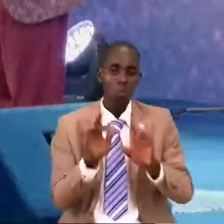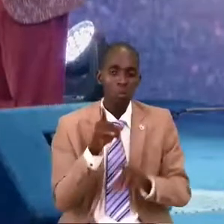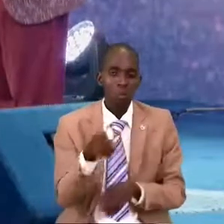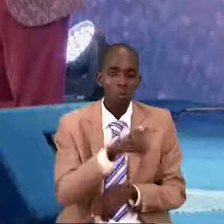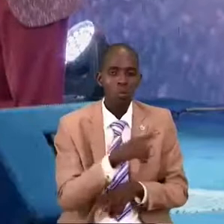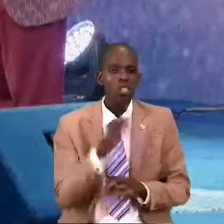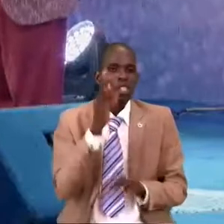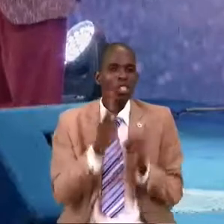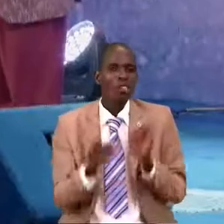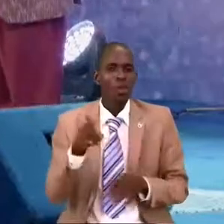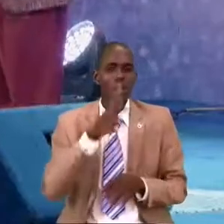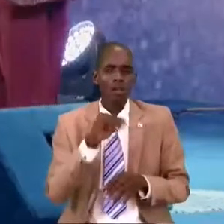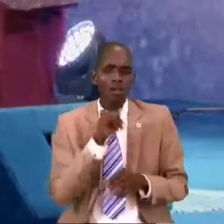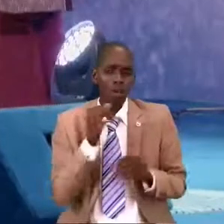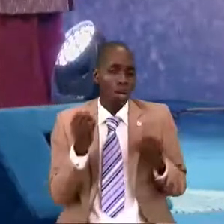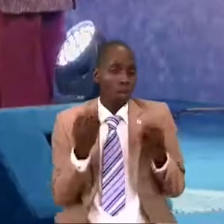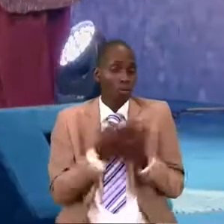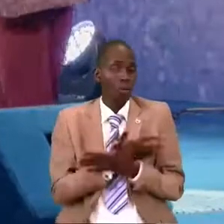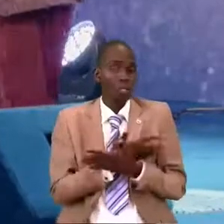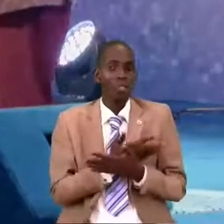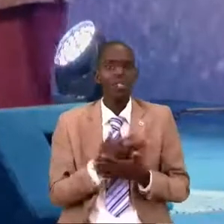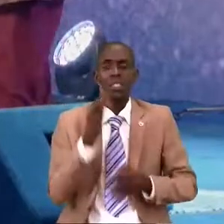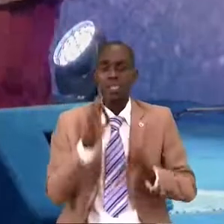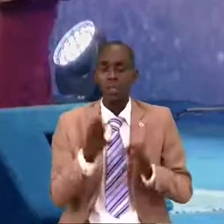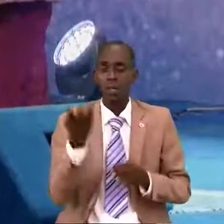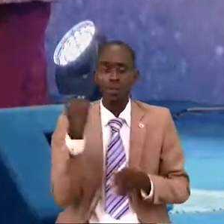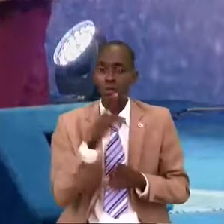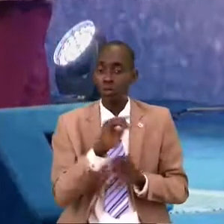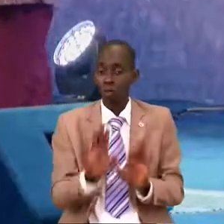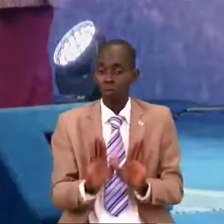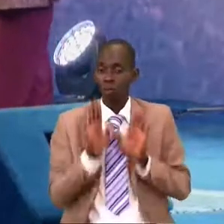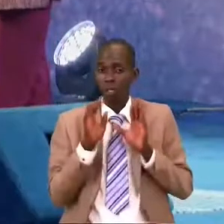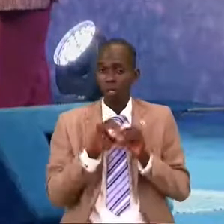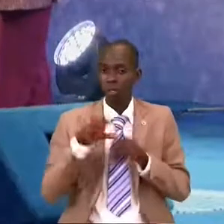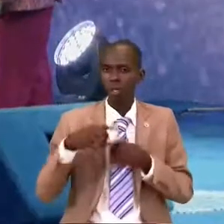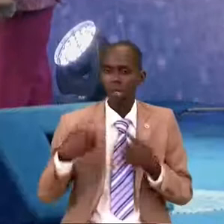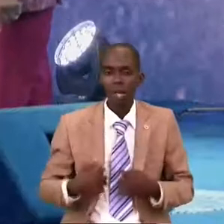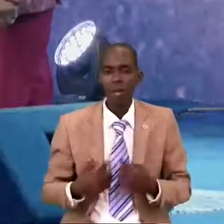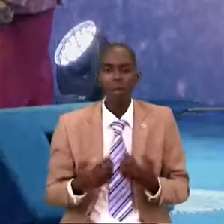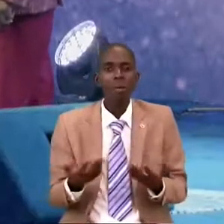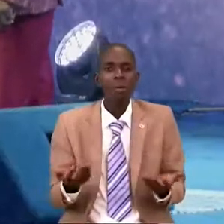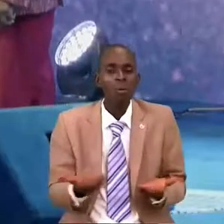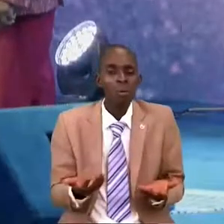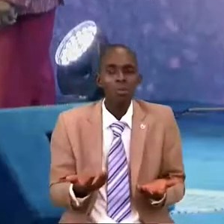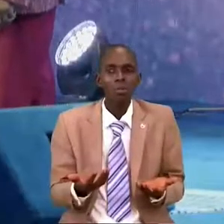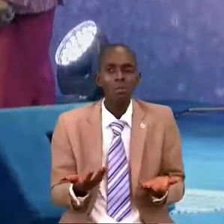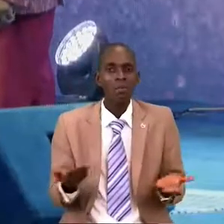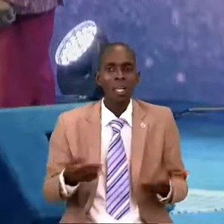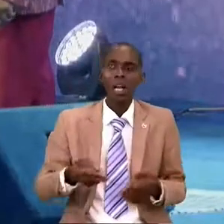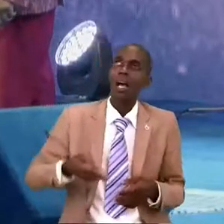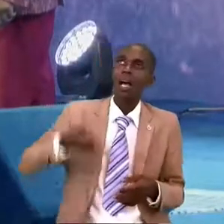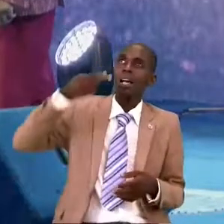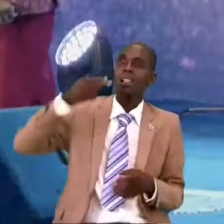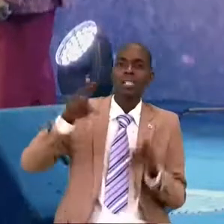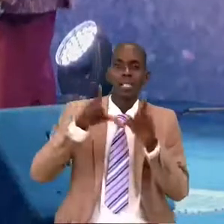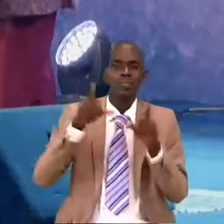cœur, quelle hauteur aurais-tu pu atteindre? C'est quoi Dieu veut? Que tu atteignes le lieu le